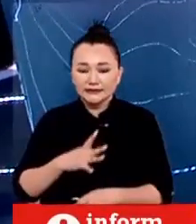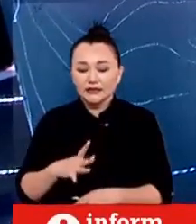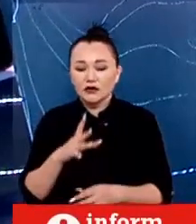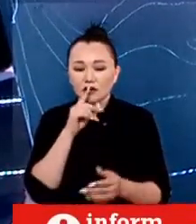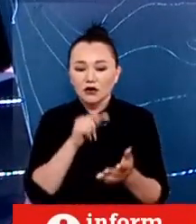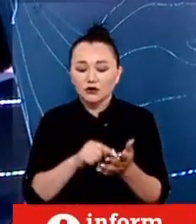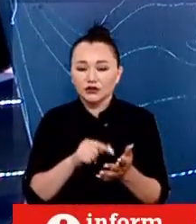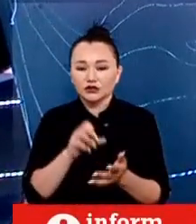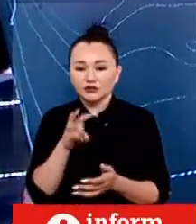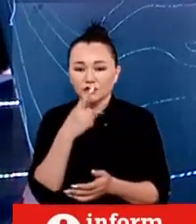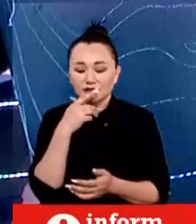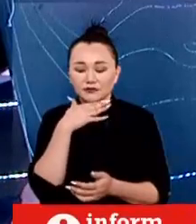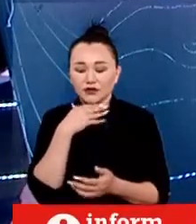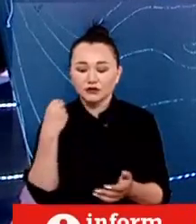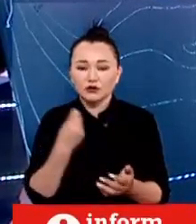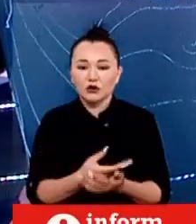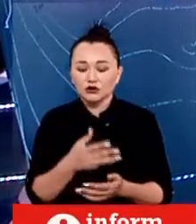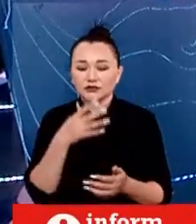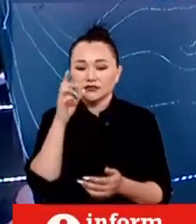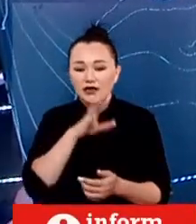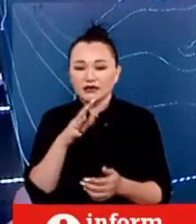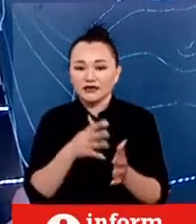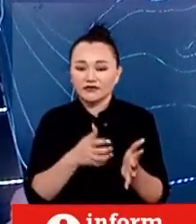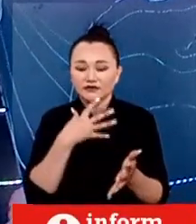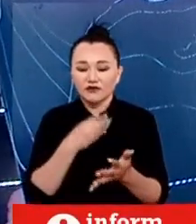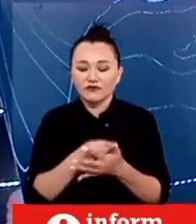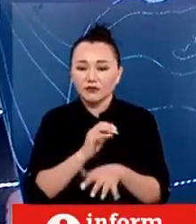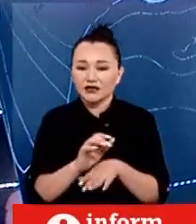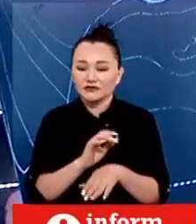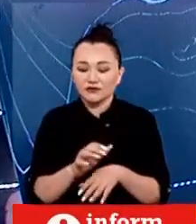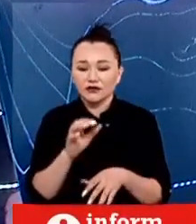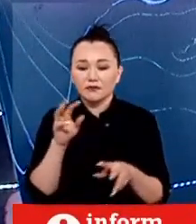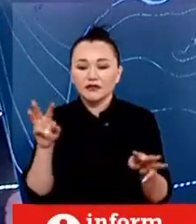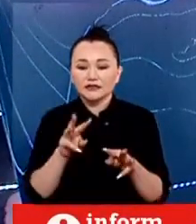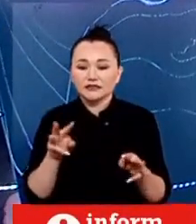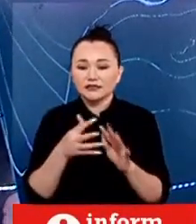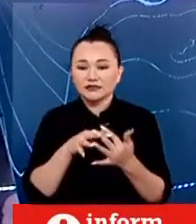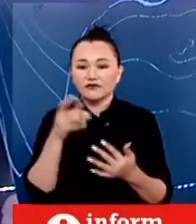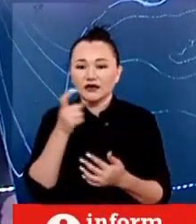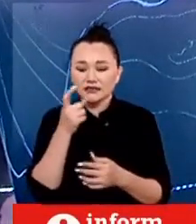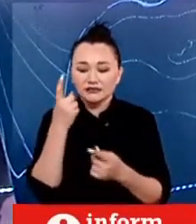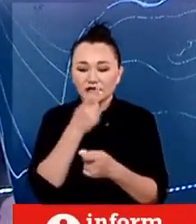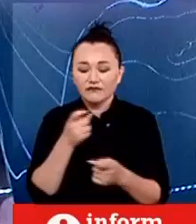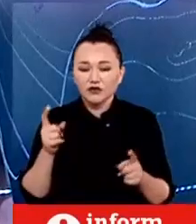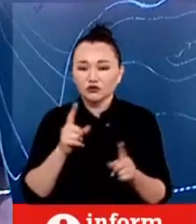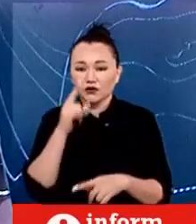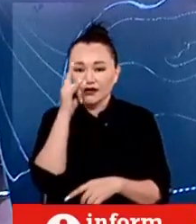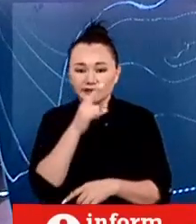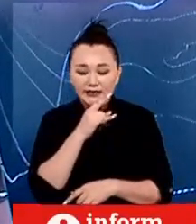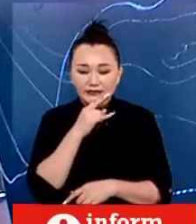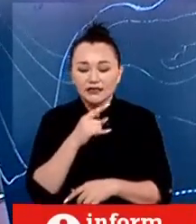куриного. Экономисты говорят, в стране не хватает собственного производства. Правда, в Министерстве сельского хозяйства заверили, что